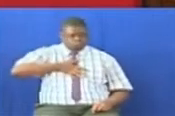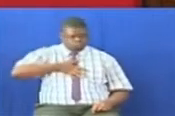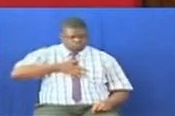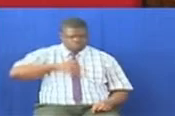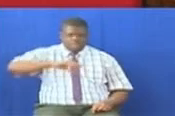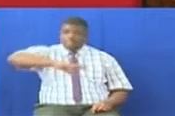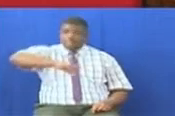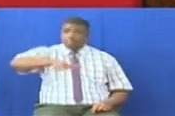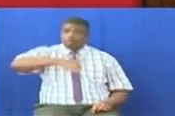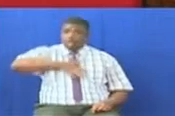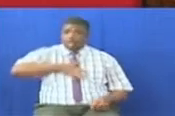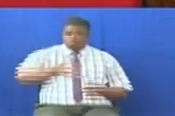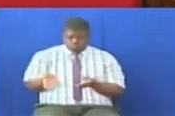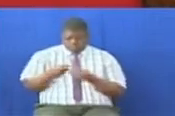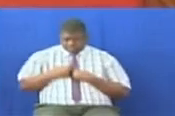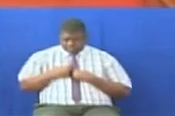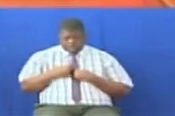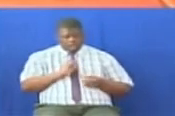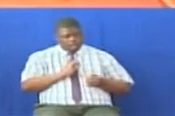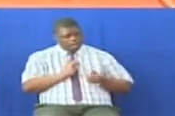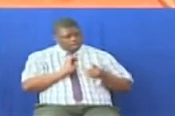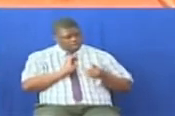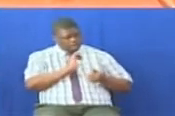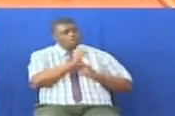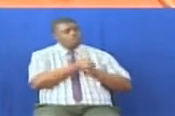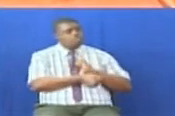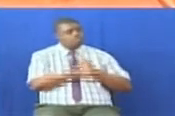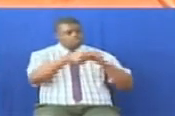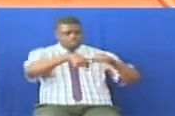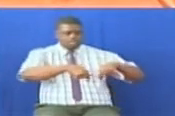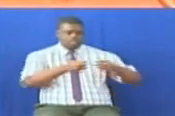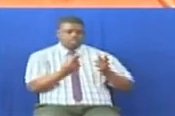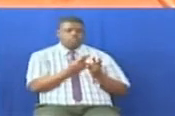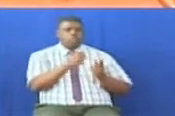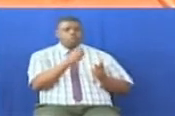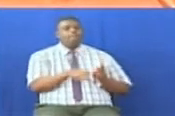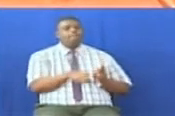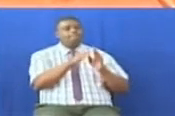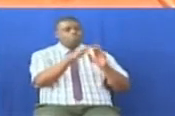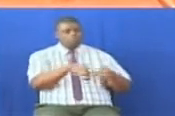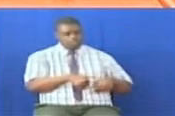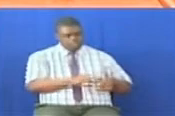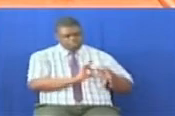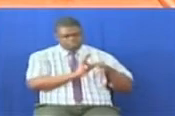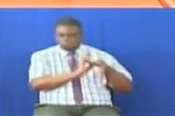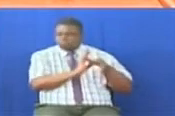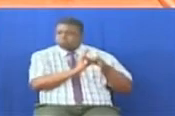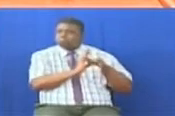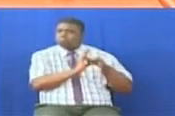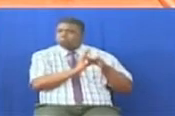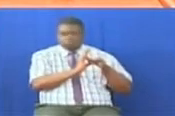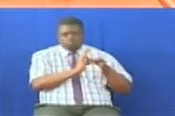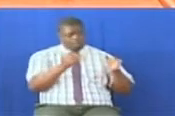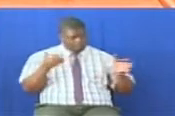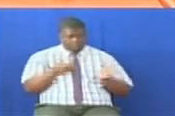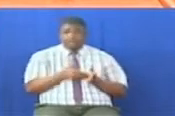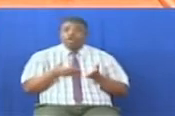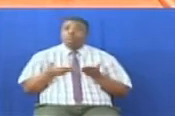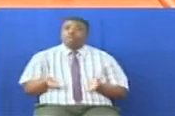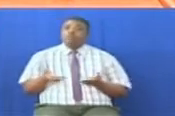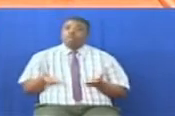kwa kunipa ridhaa ya kuwakilisha kama mbunge wao na kwa ushirikiano ambao wameendelea kunipatia hadi sasa hivi.